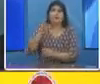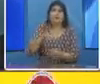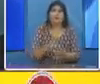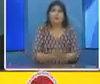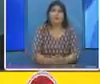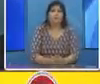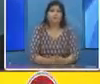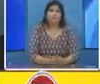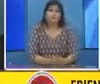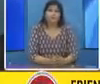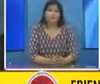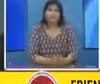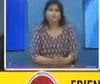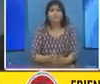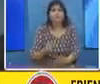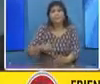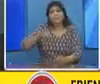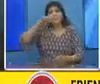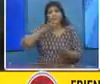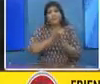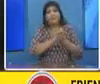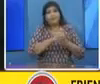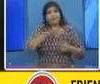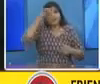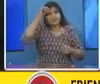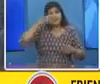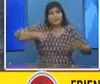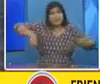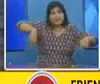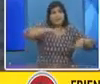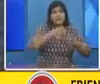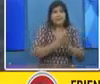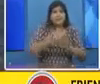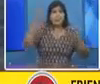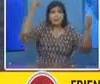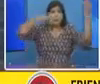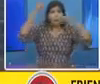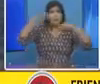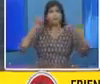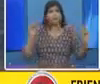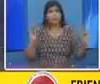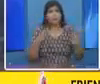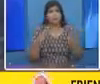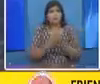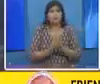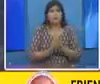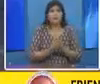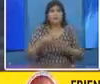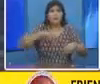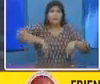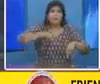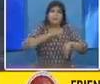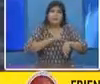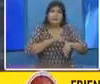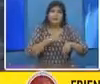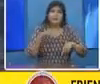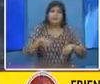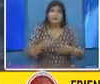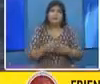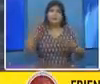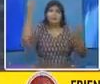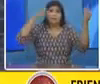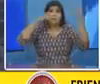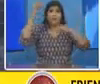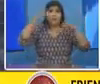साथियों देश के एक बड़े हिस्से में अब मानसून पहुंच चुका है। इस बार बारिश